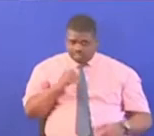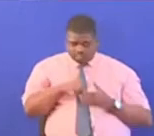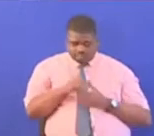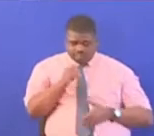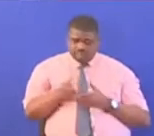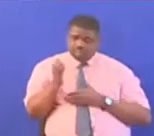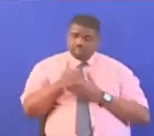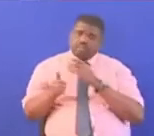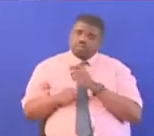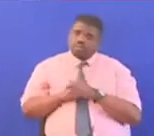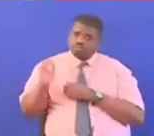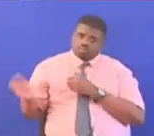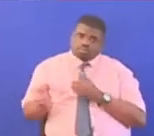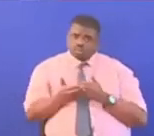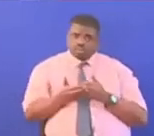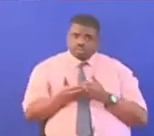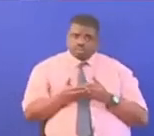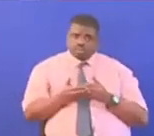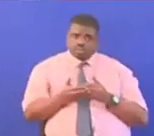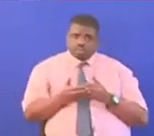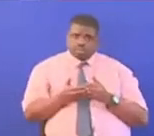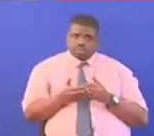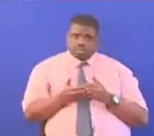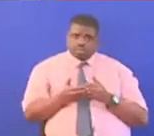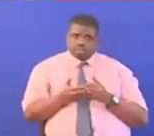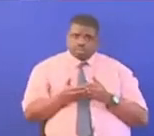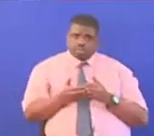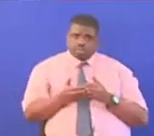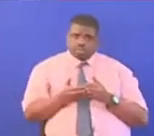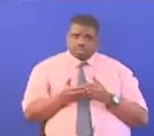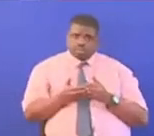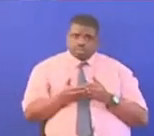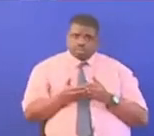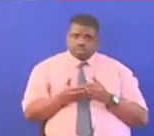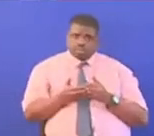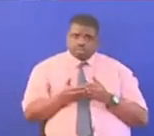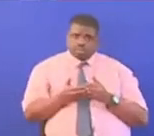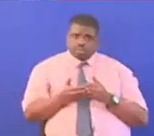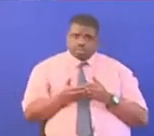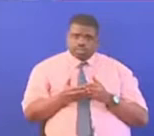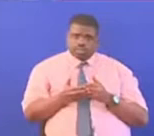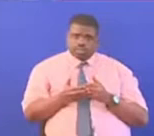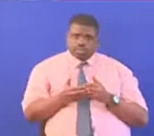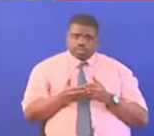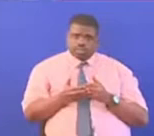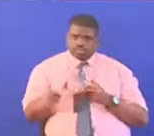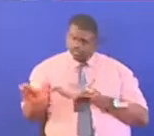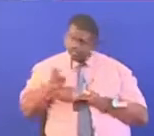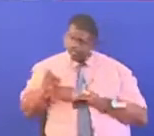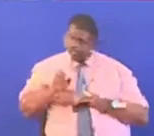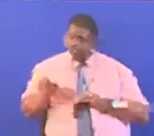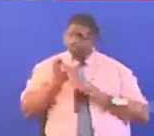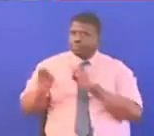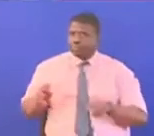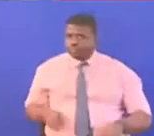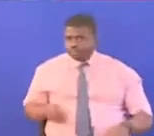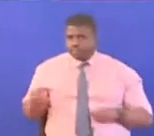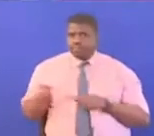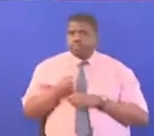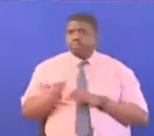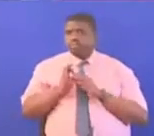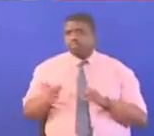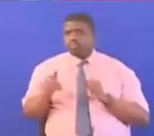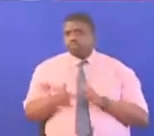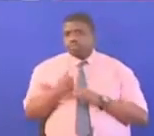kwa jambo hili likasimamiwe vizuri, lifanyike vizuri